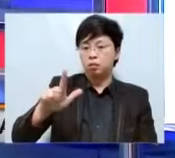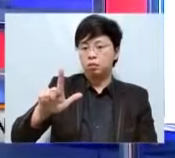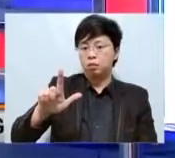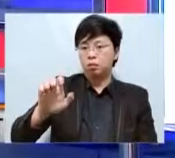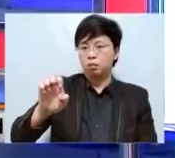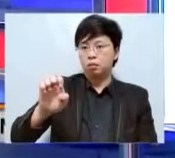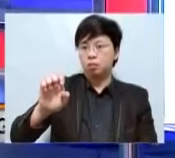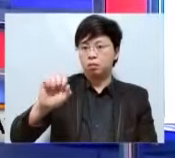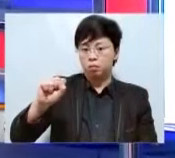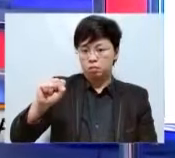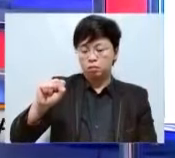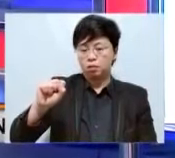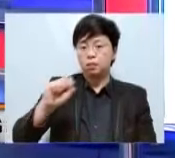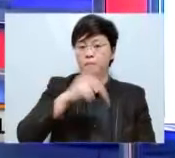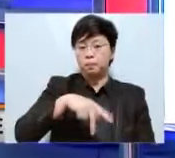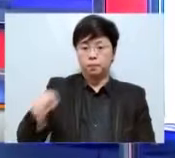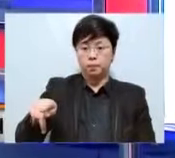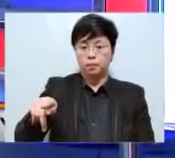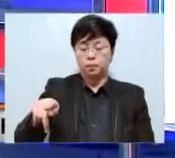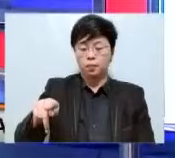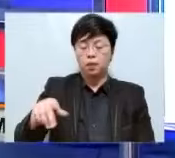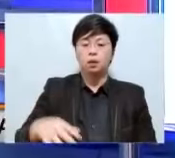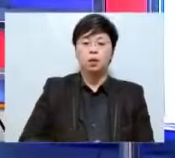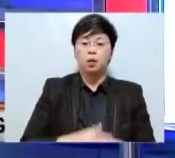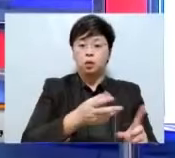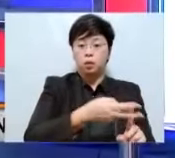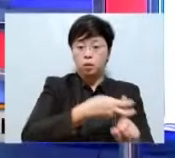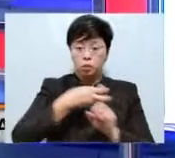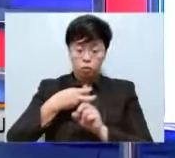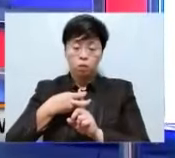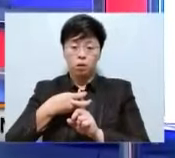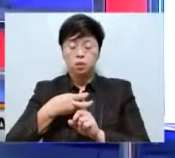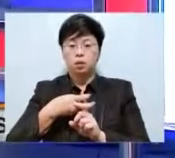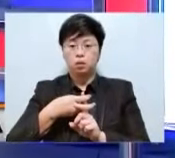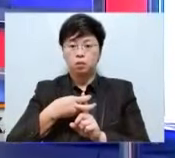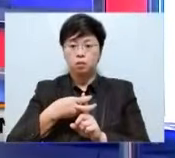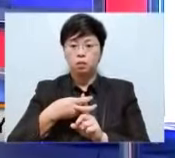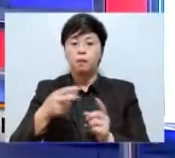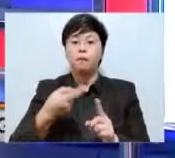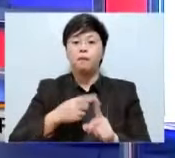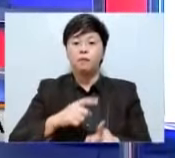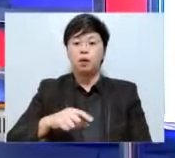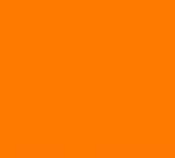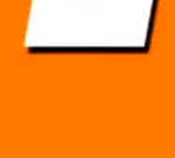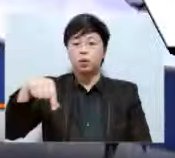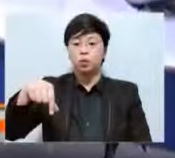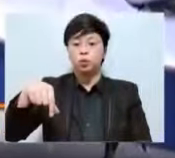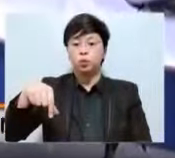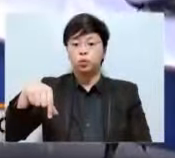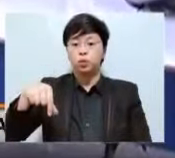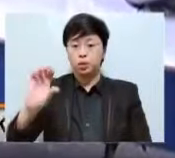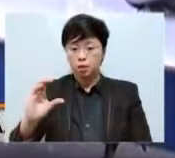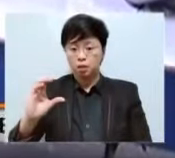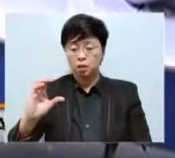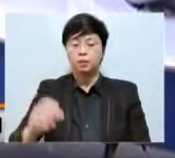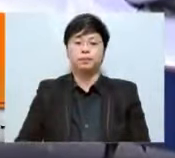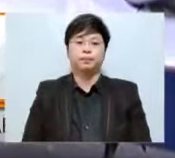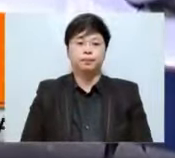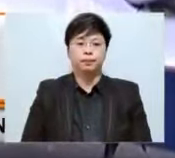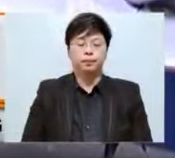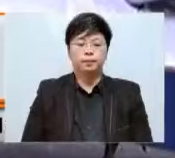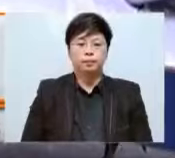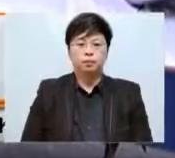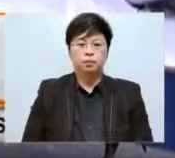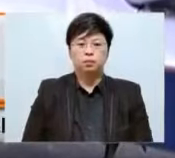Novaliches Quezon City para mamalimos nasa frontline ng balitang iyan si Elaine feno hindi